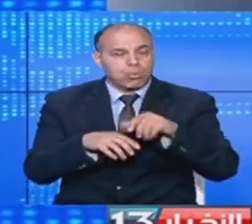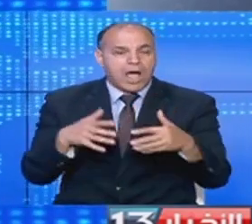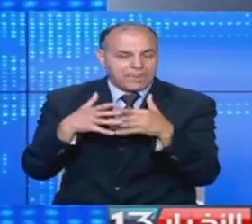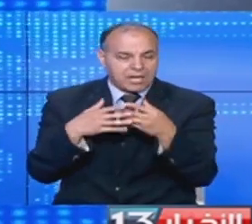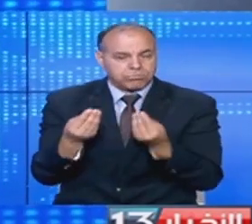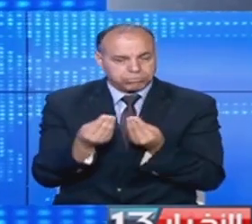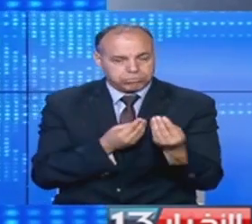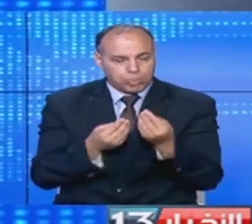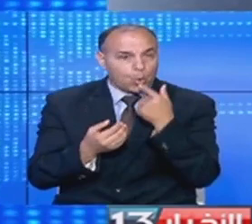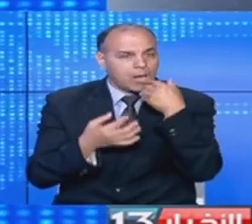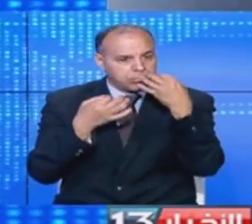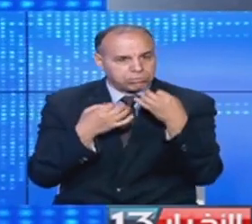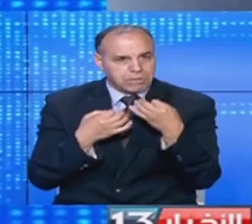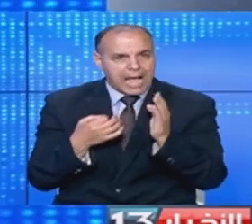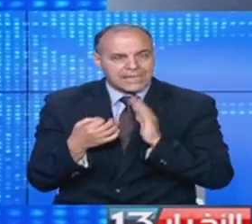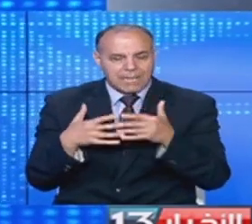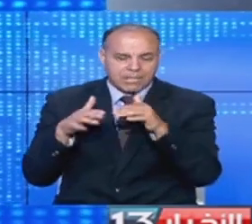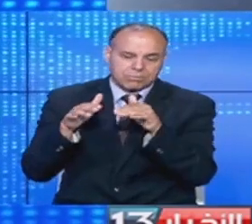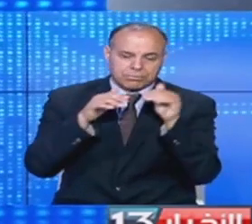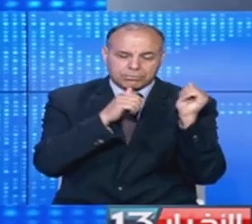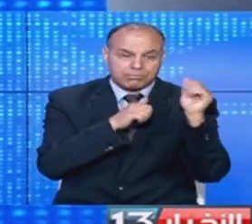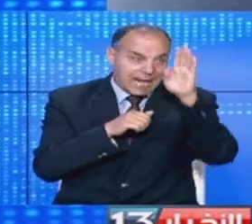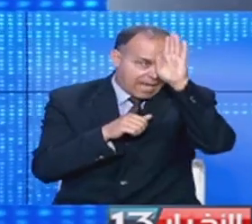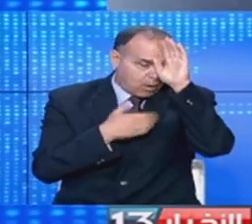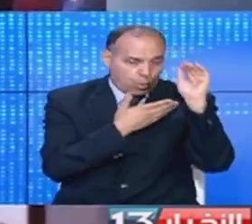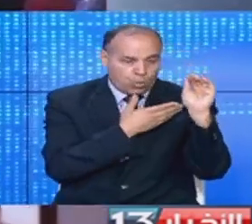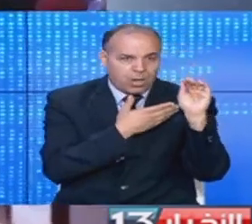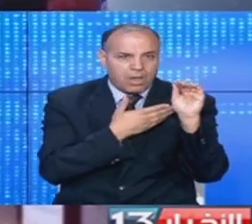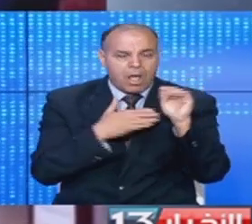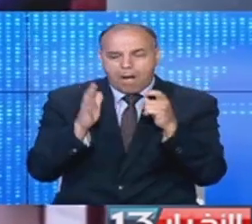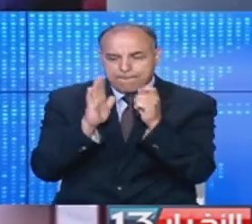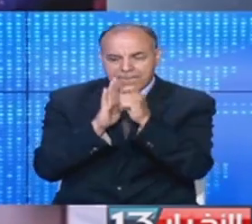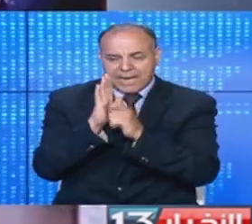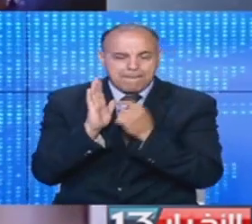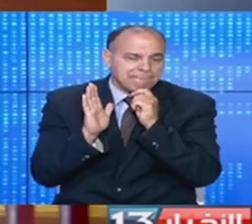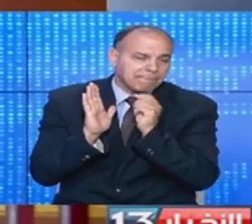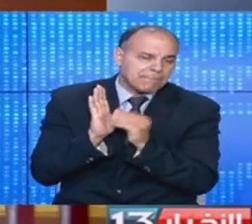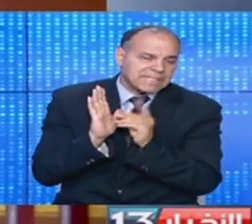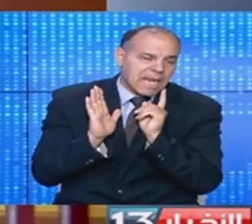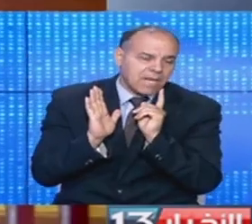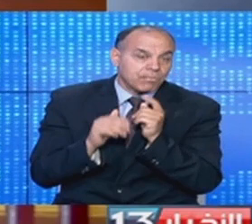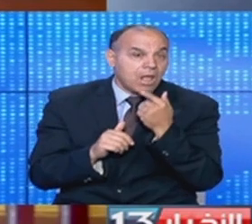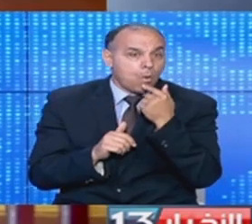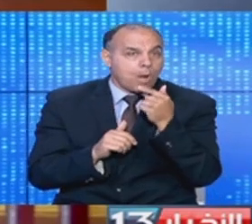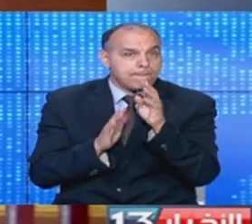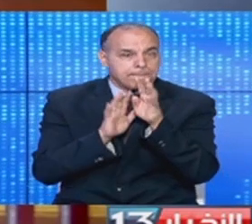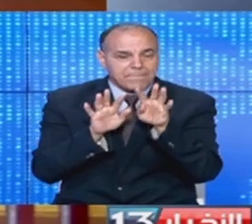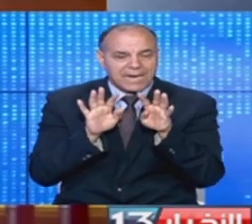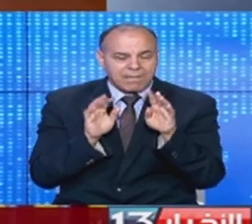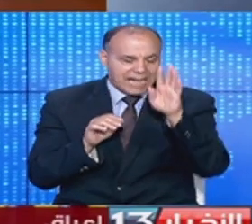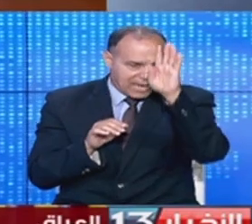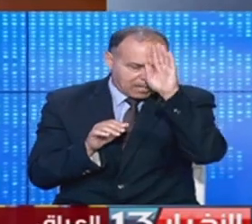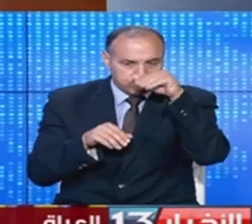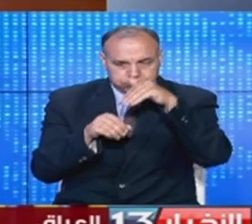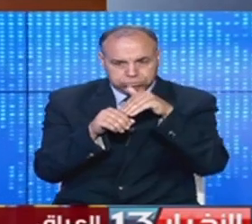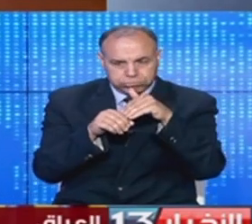أكدتا التزامهما بانسحاب القوات الأمريكية من العراق دون تحديد جدول زمني لذلك. كان البرلمان العراقي قد